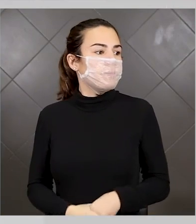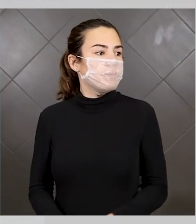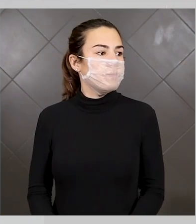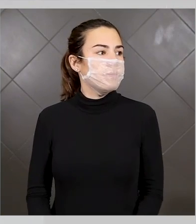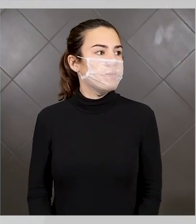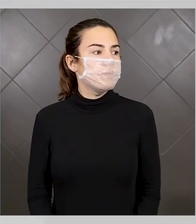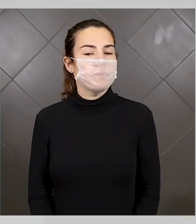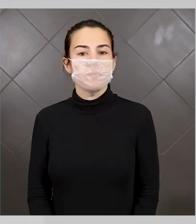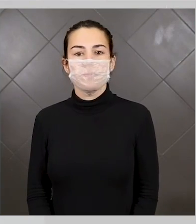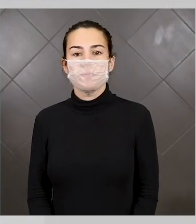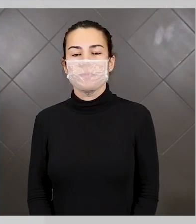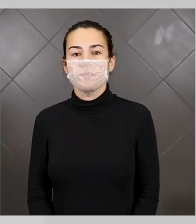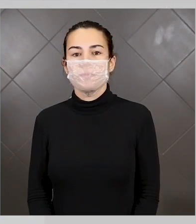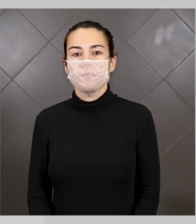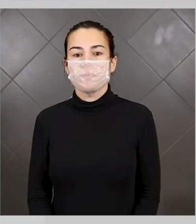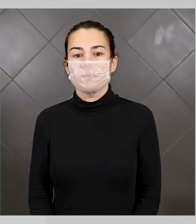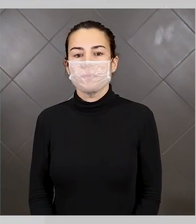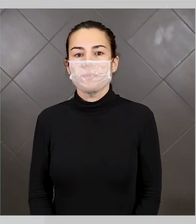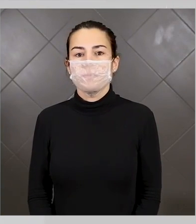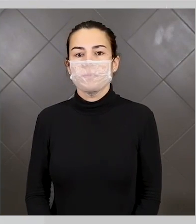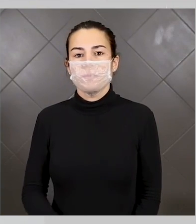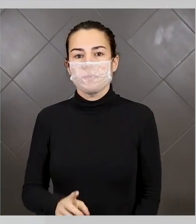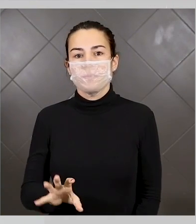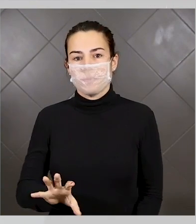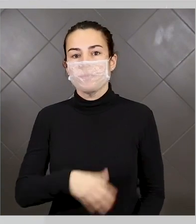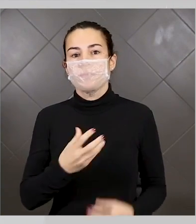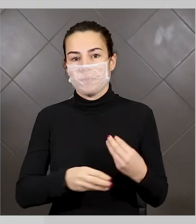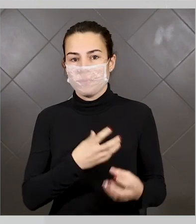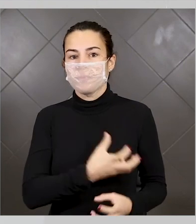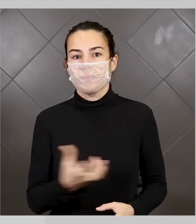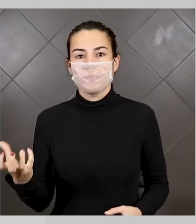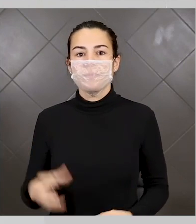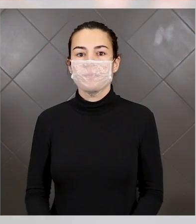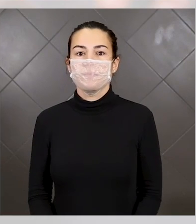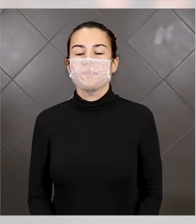als nostres clients que fan possible que podem fer això. Moltes gràcies a tothom.